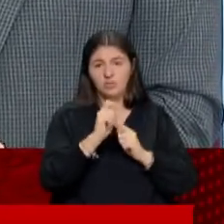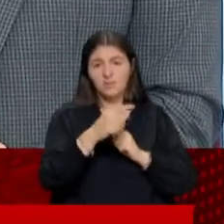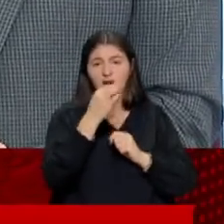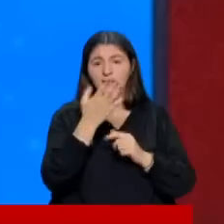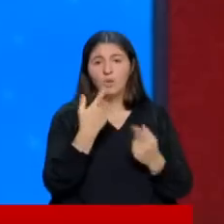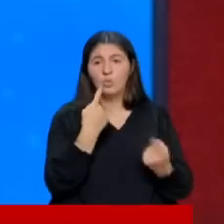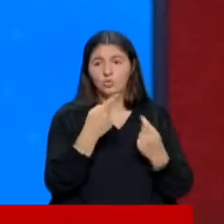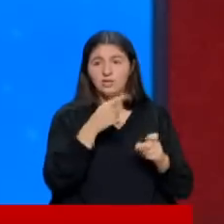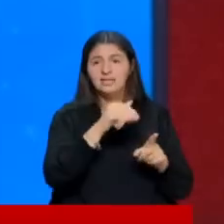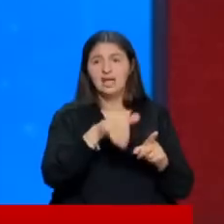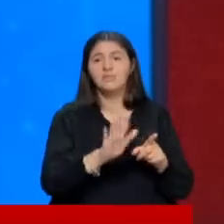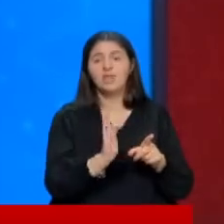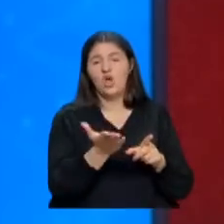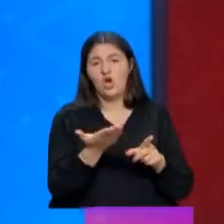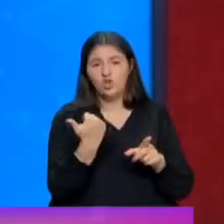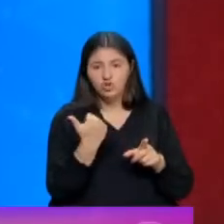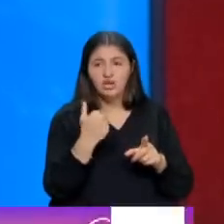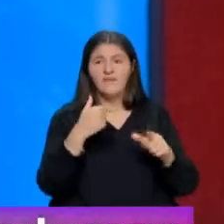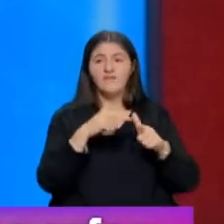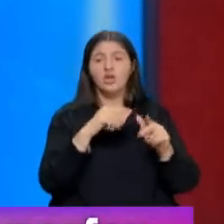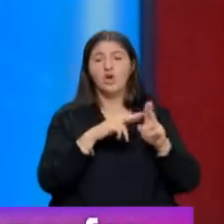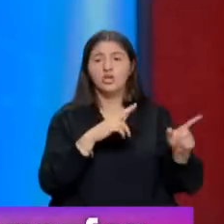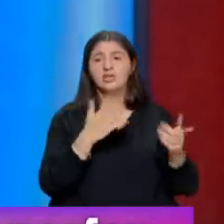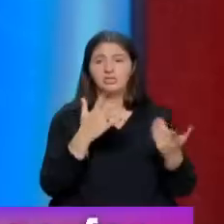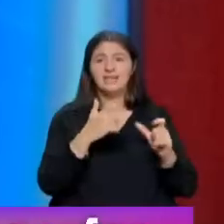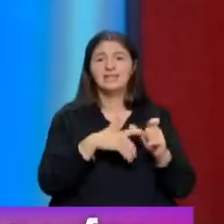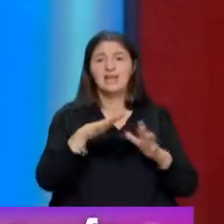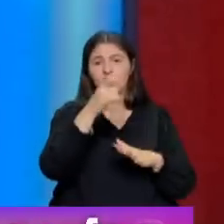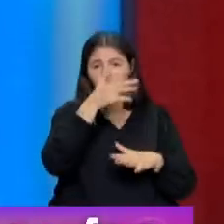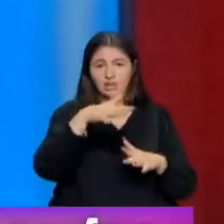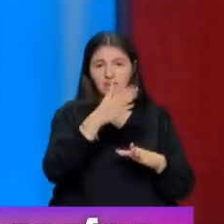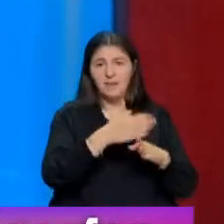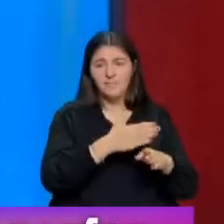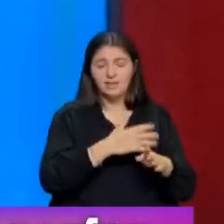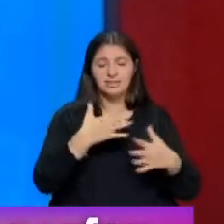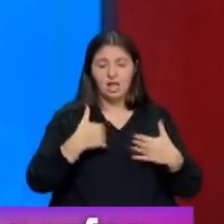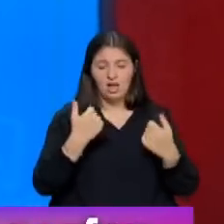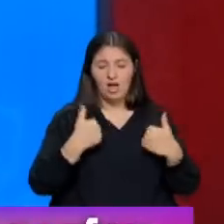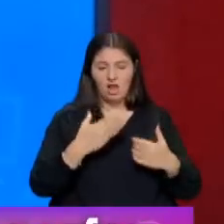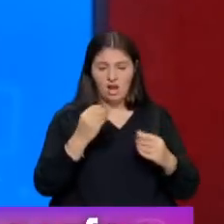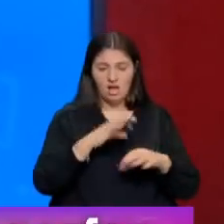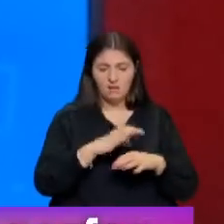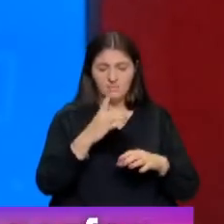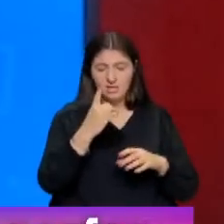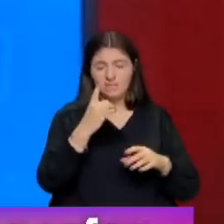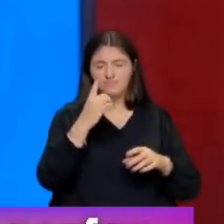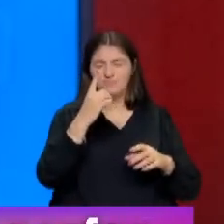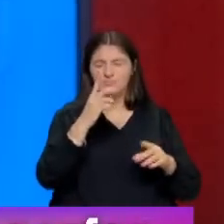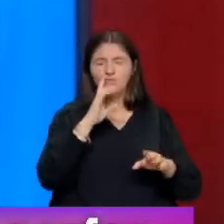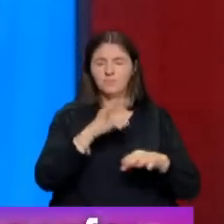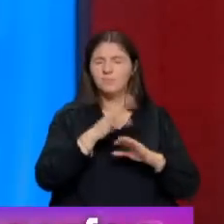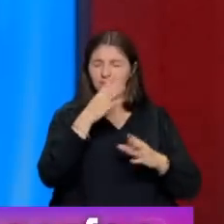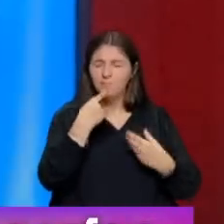yapalım Ankara'da neler konuşuyoruz Sen gelmeden önce Fahrettin Koca'nın işte Genel Türkiye'nin memleketin sağlık durumu ile ilgili bir son dakika bilgisi vardı